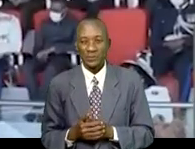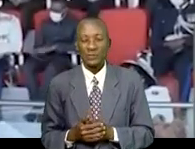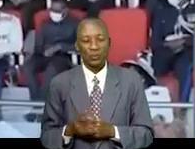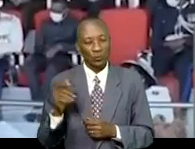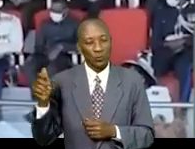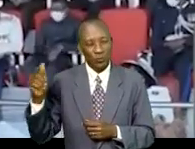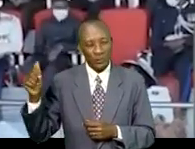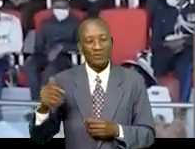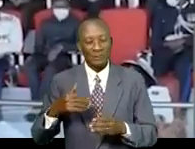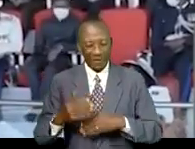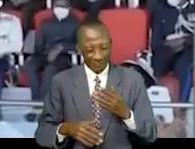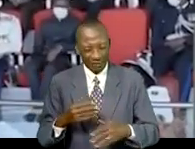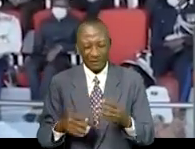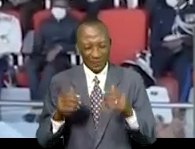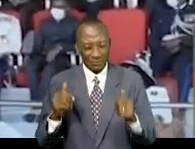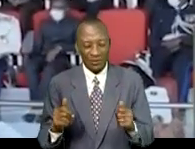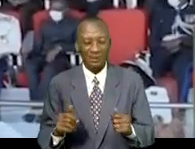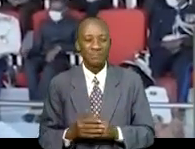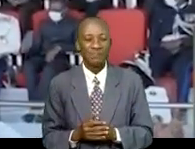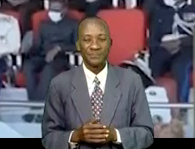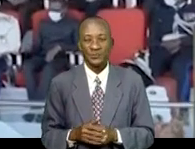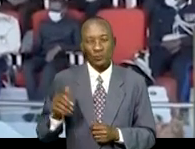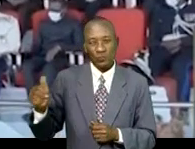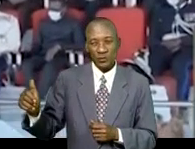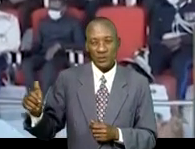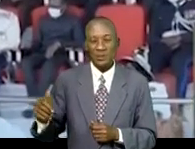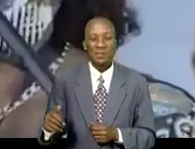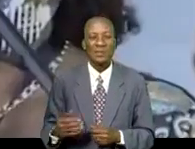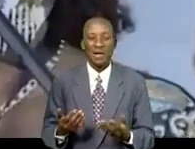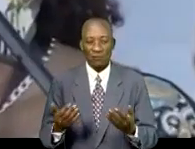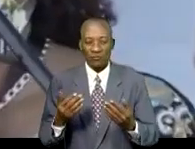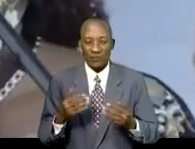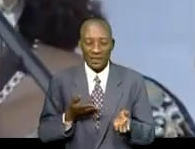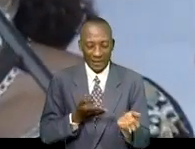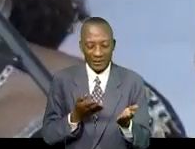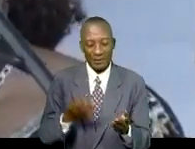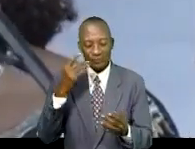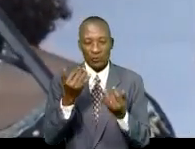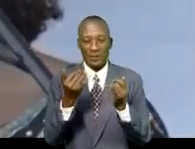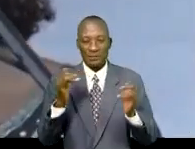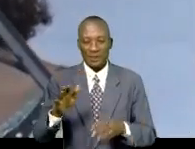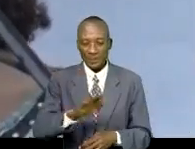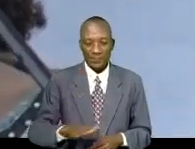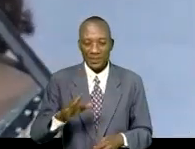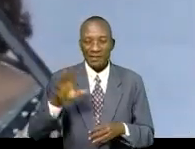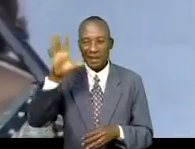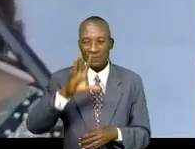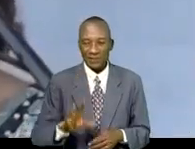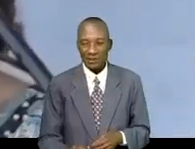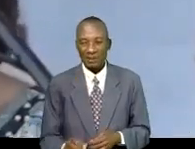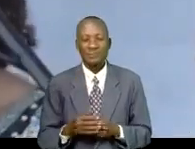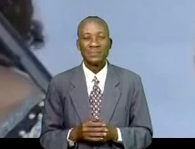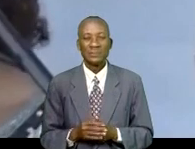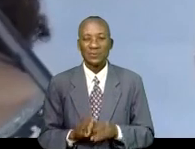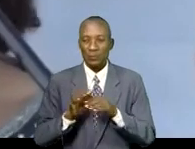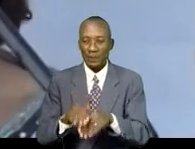pays. Son engagement pour l'indépendance des États africains, sa participation active à la création